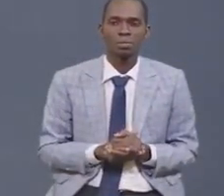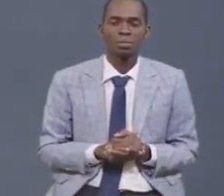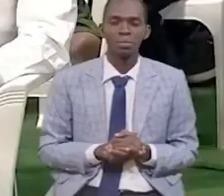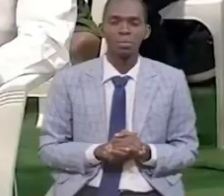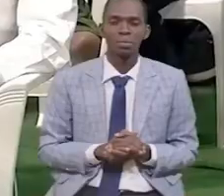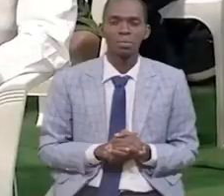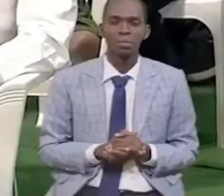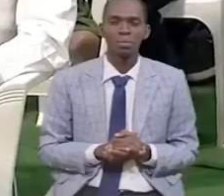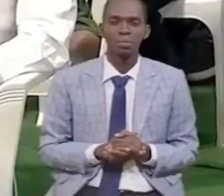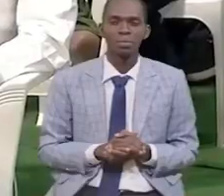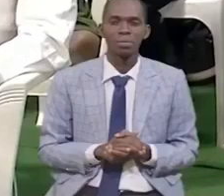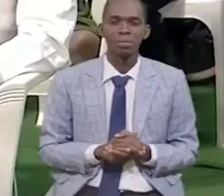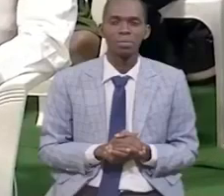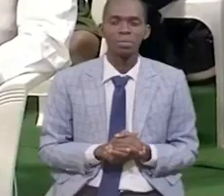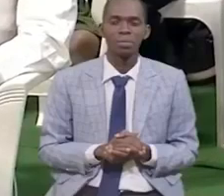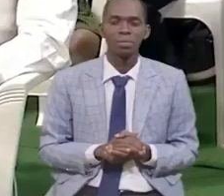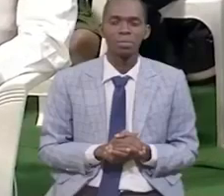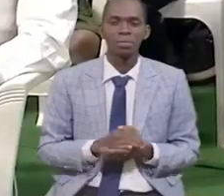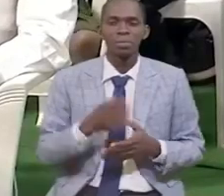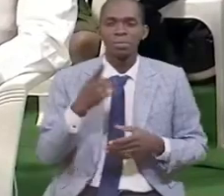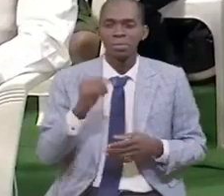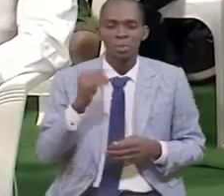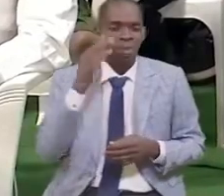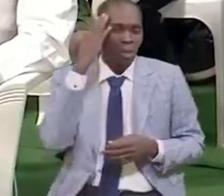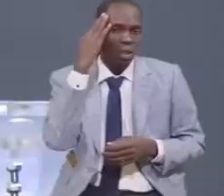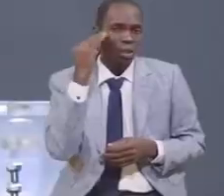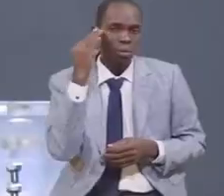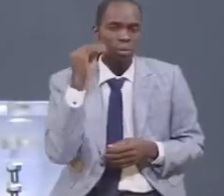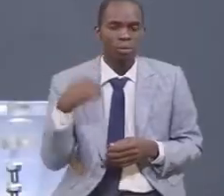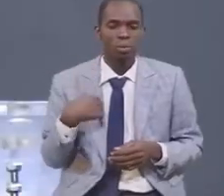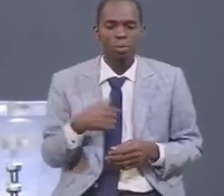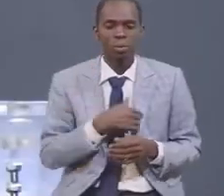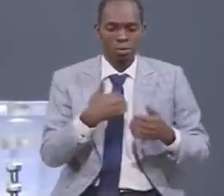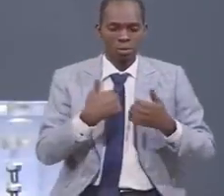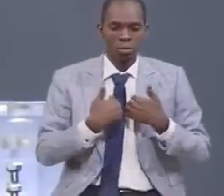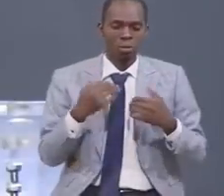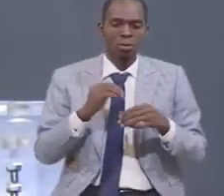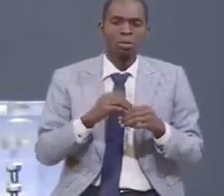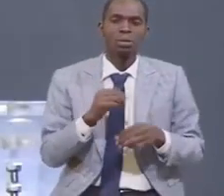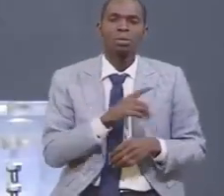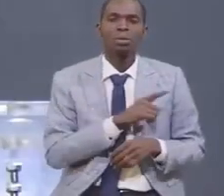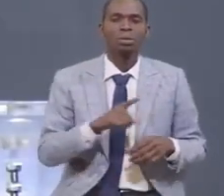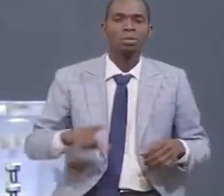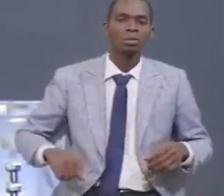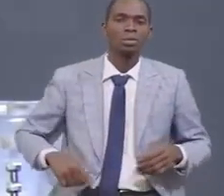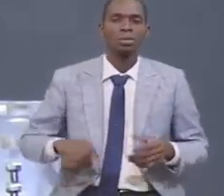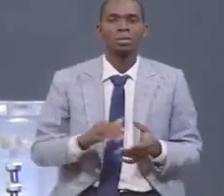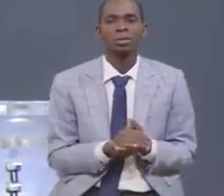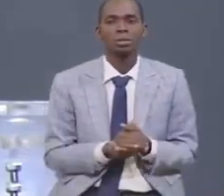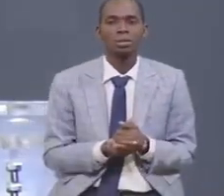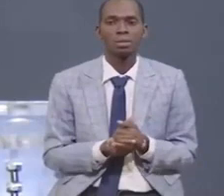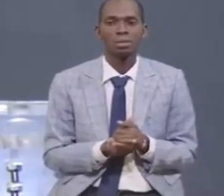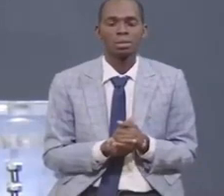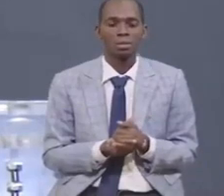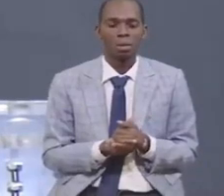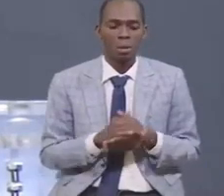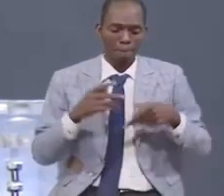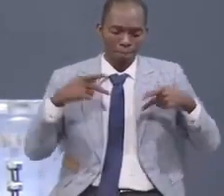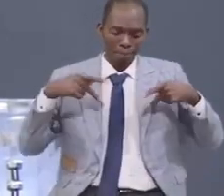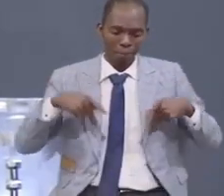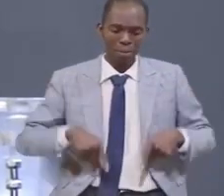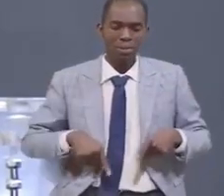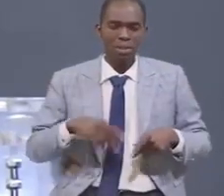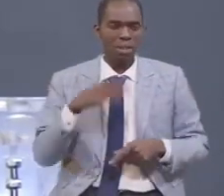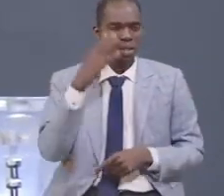anubhavalanu manam gamaninchukovali. Experiences we have in the Lord. Variki prabhulo varu kaligunna anubhavalu. Personal